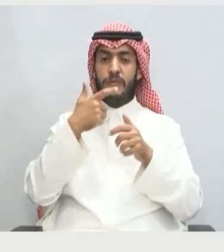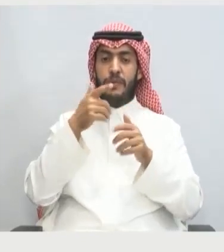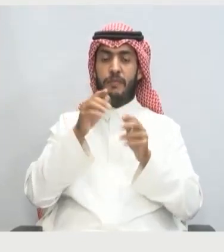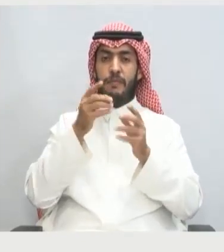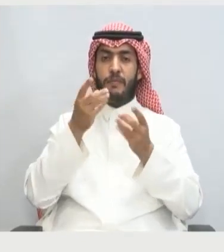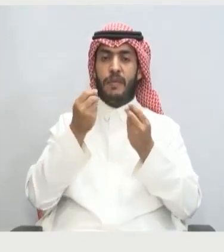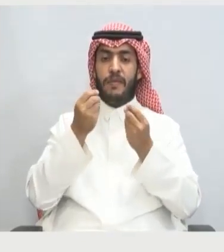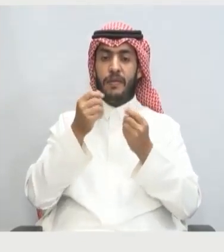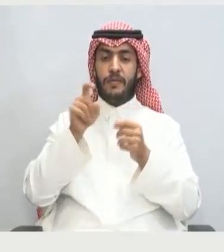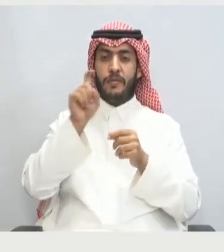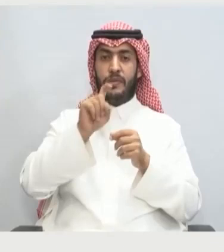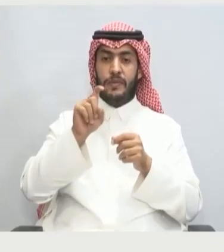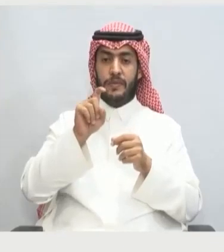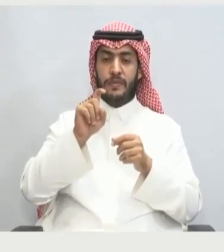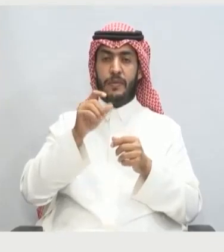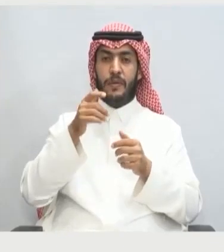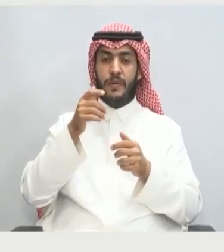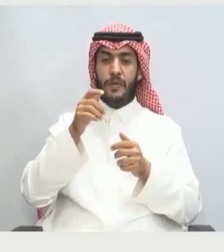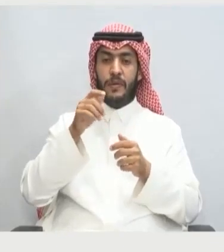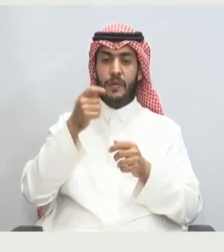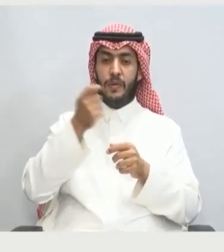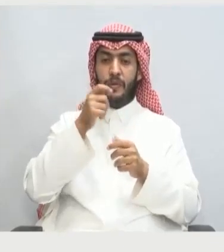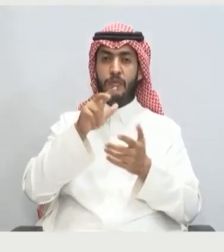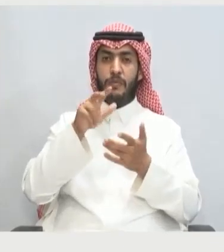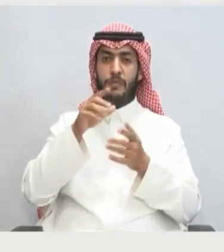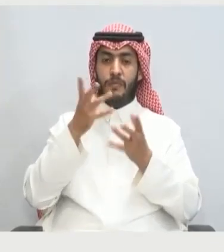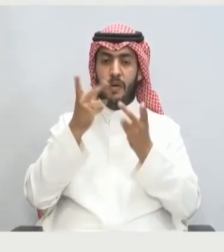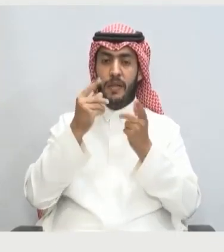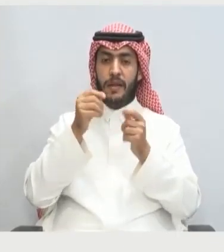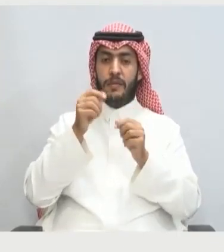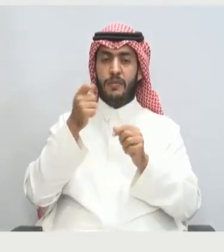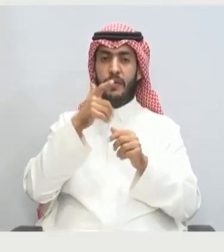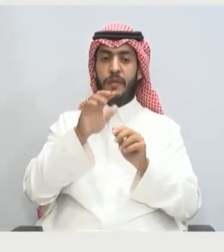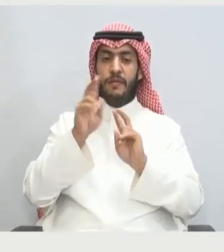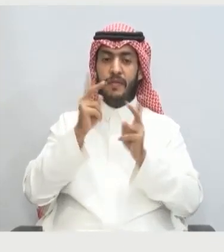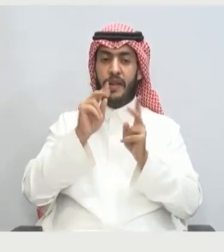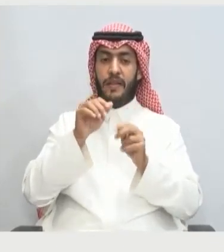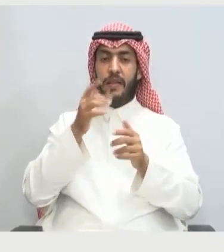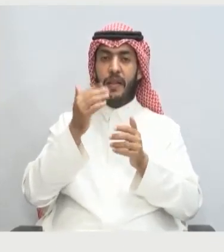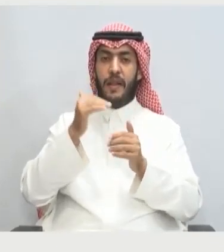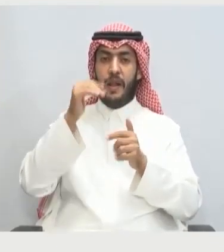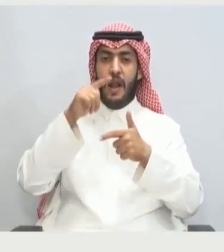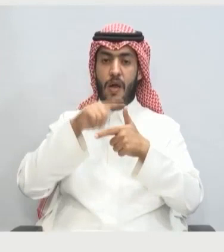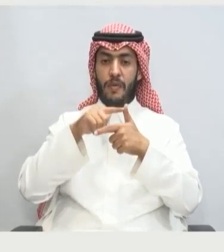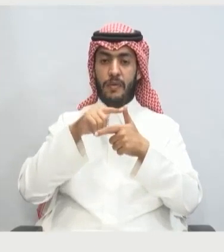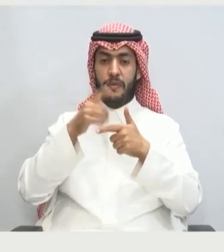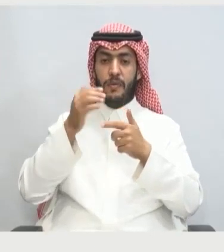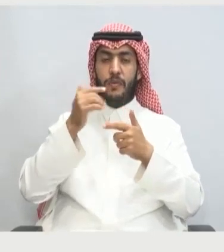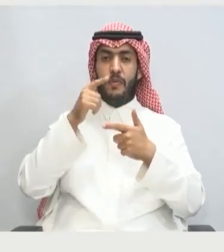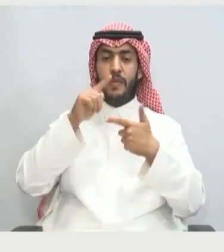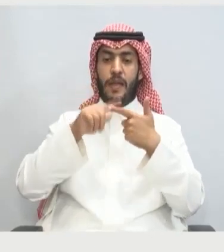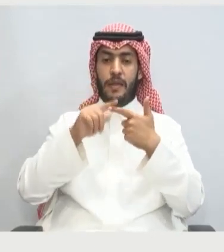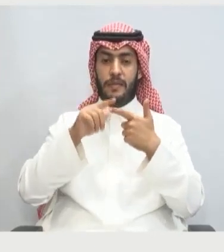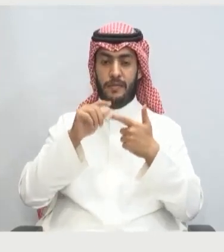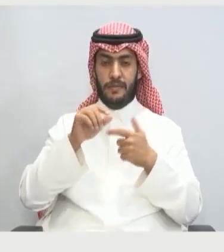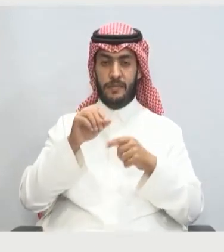المتفاعله السؤال الذي يليه اكتب معادلات قانون سرعه التفاعل التي تظهر الفرق في التفاعل من الرتبه الاولى ومن الرتبه